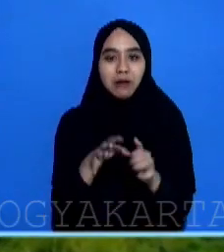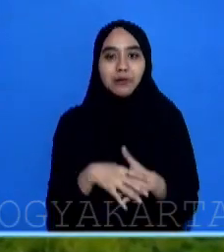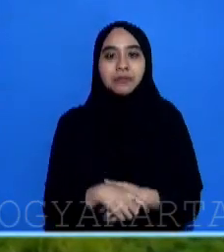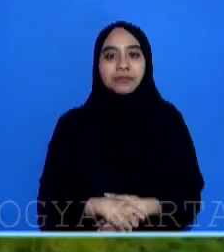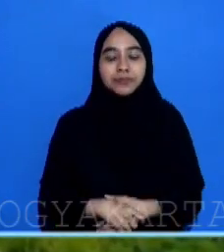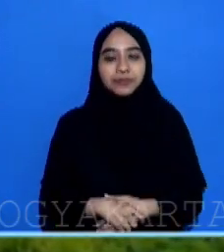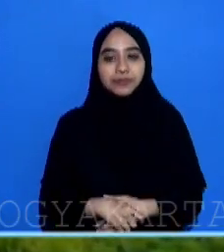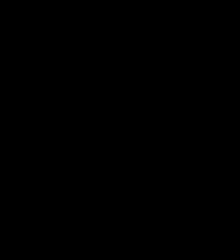ekowisata hotel mangrov